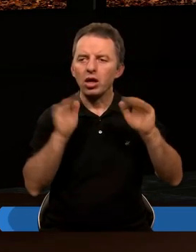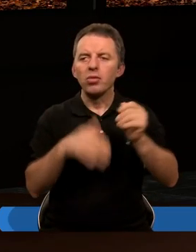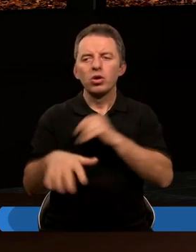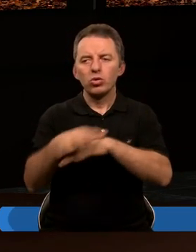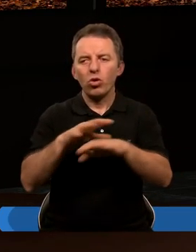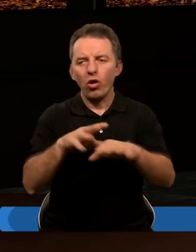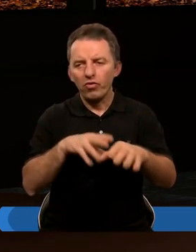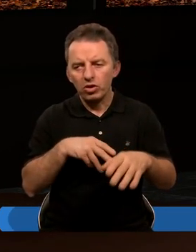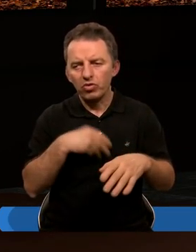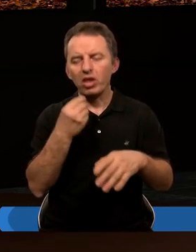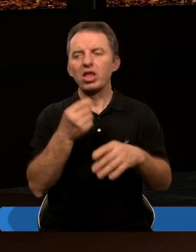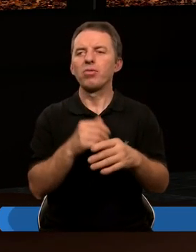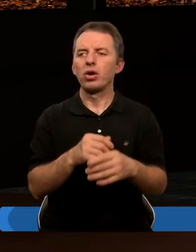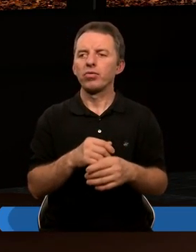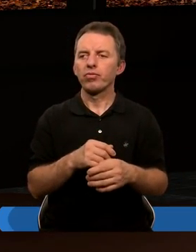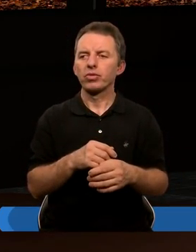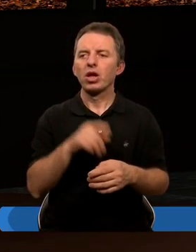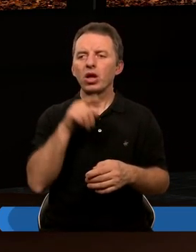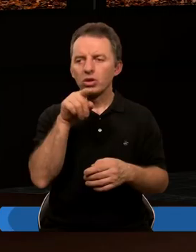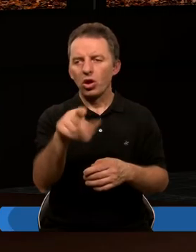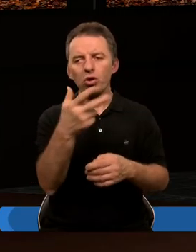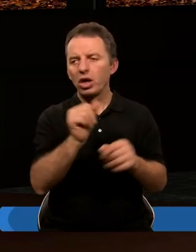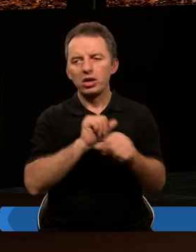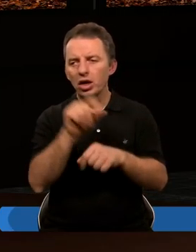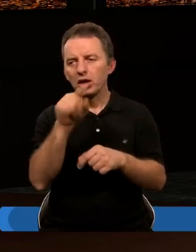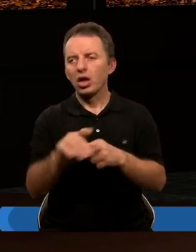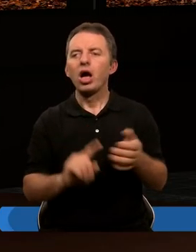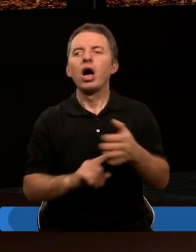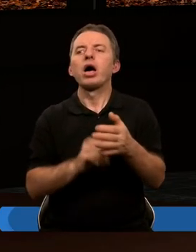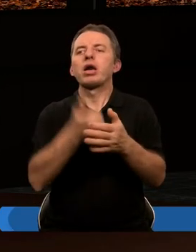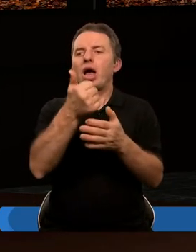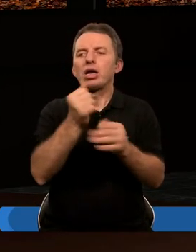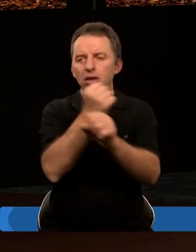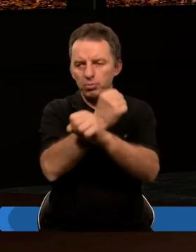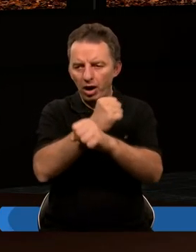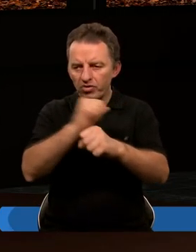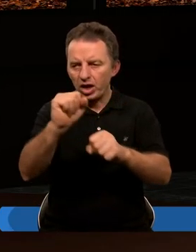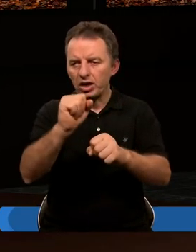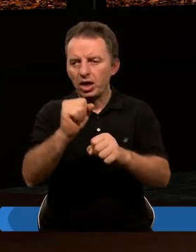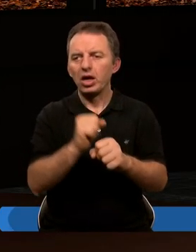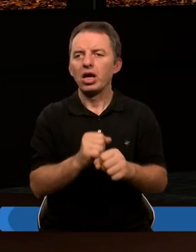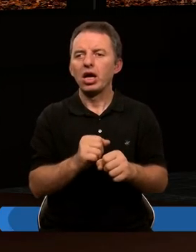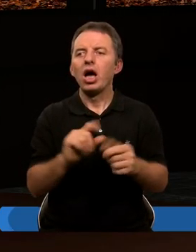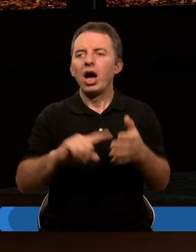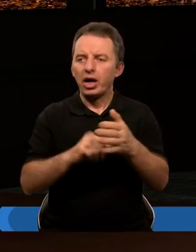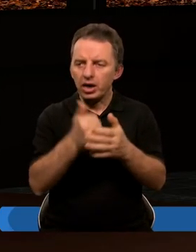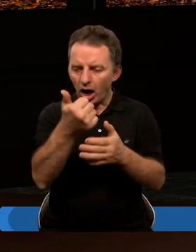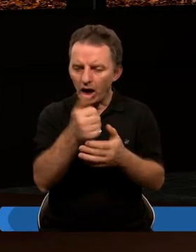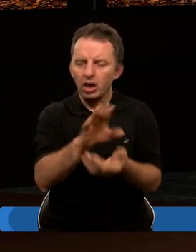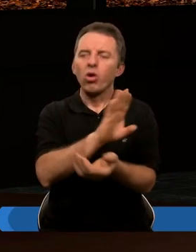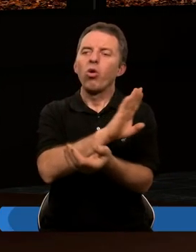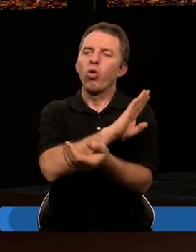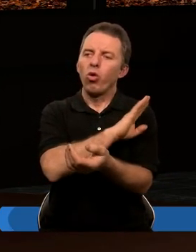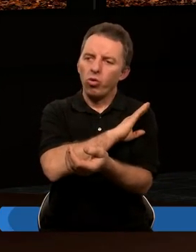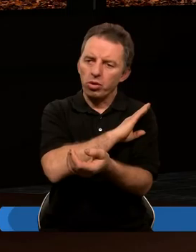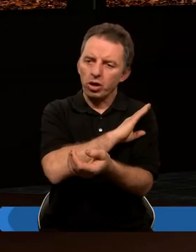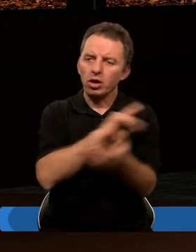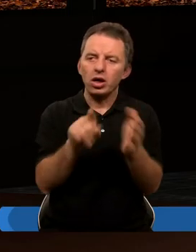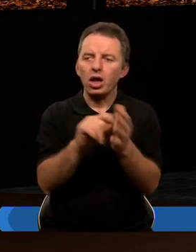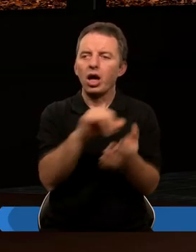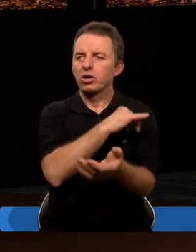Duchowi Świętemu. Także to nie jest to, że raz zbawieni, raz umarliśmy